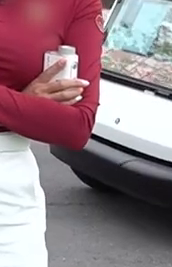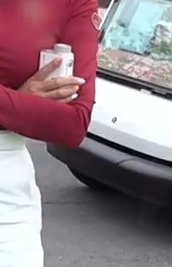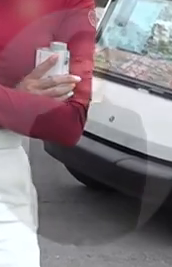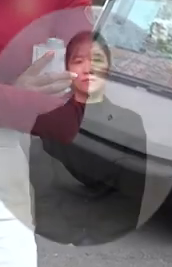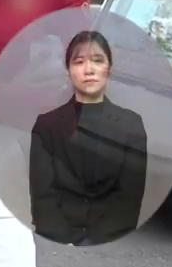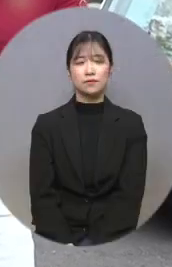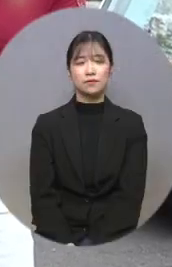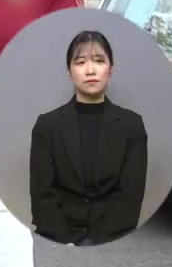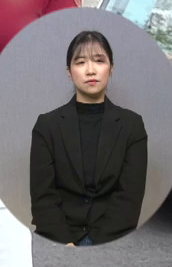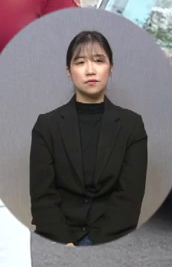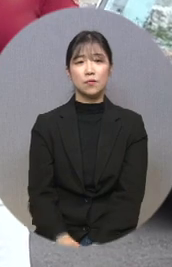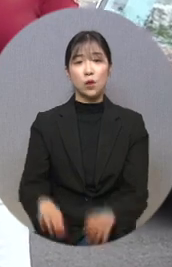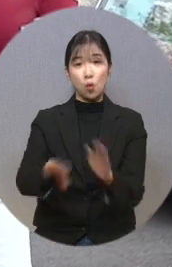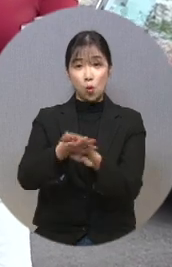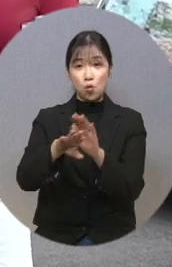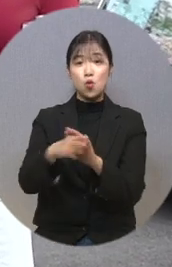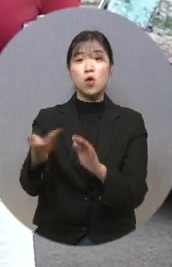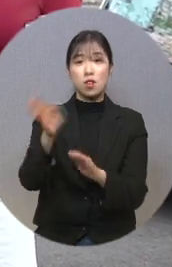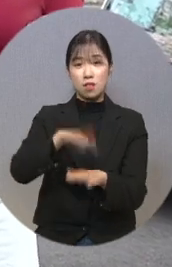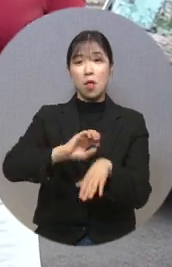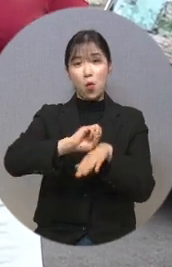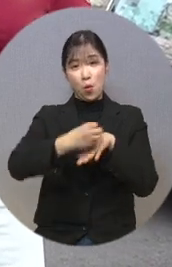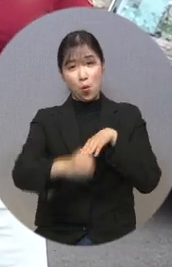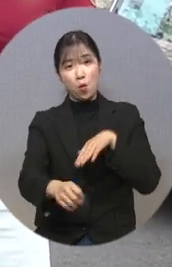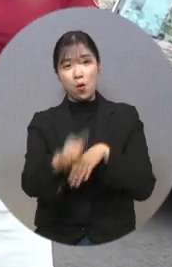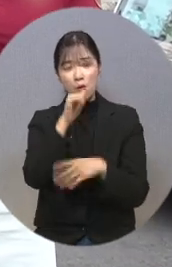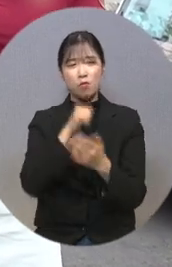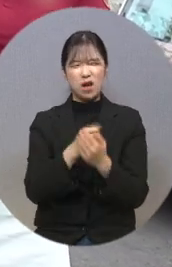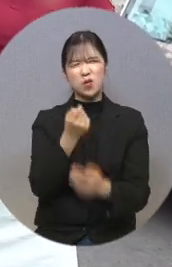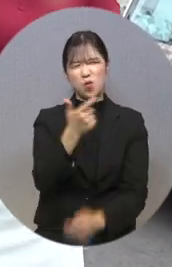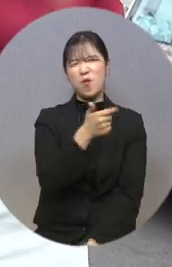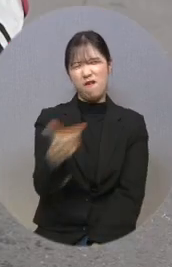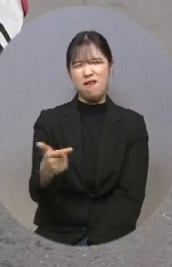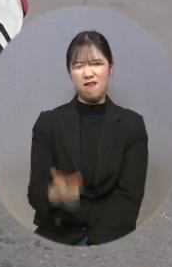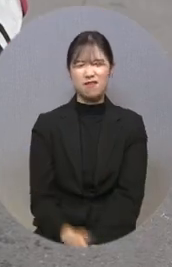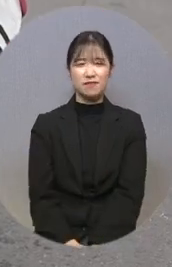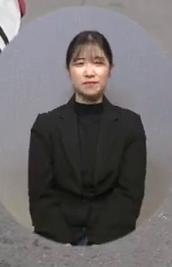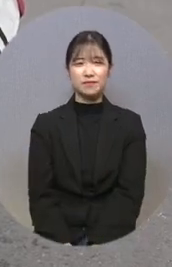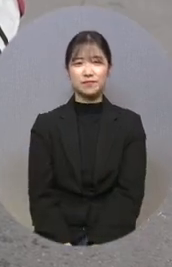오른쪽인데 내려와. 오, 나이스. 오, 조금 컸다 양. 조금 컸다 양. 고고고.